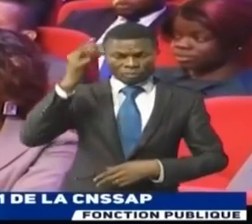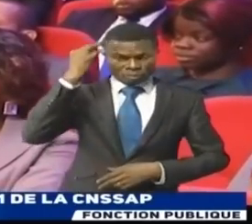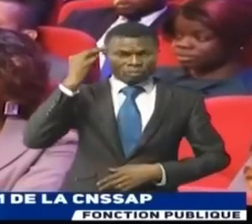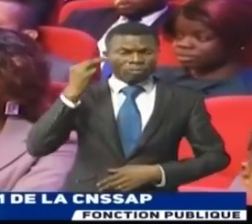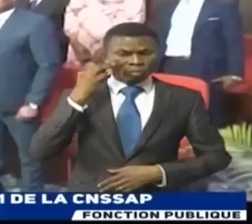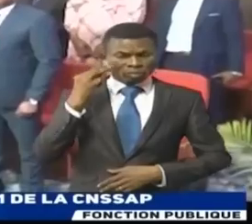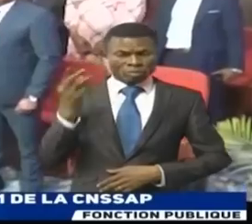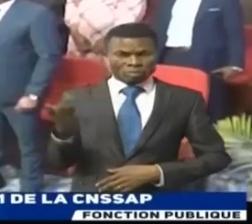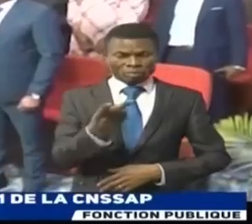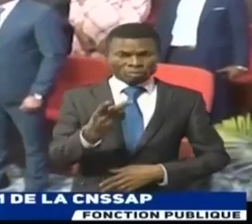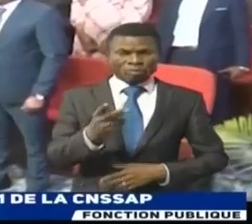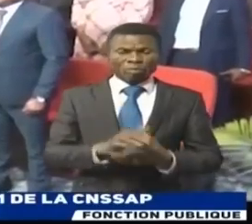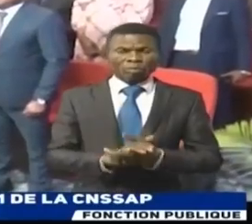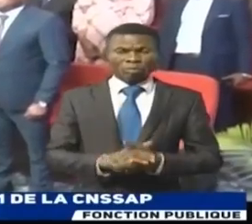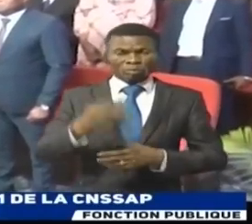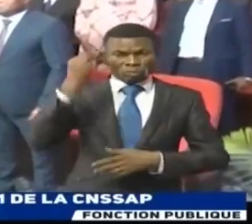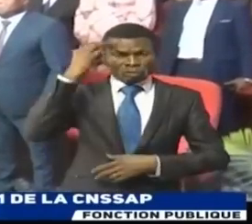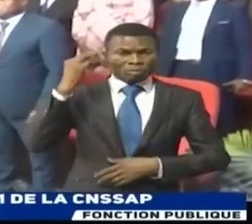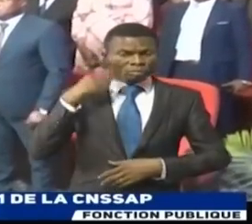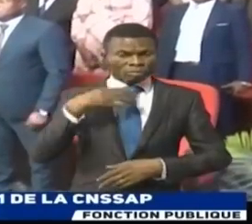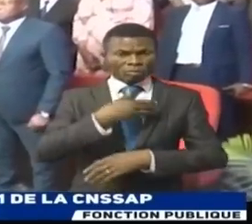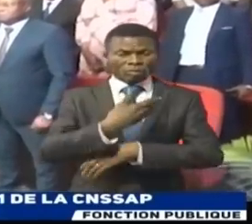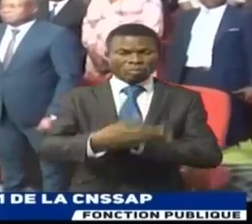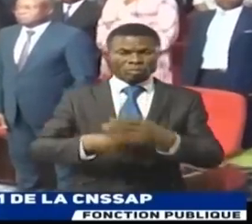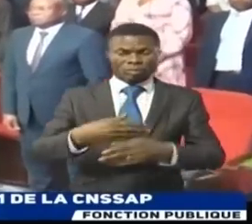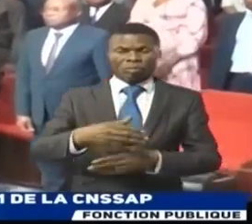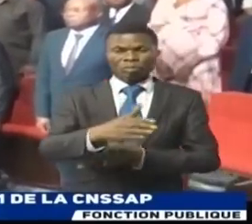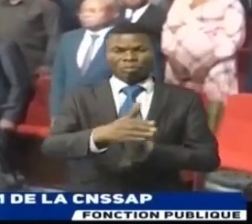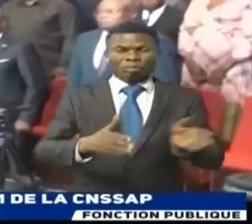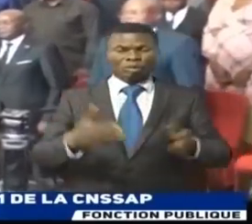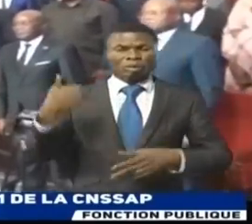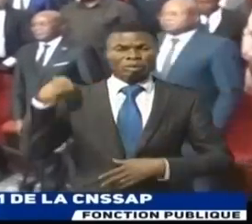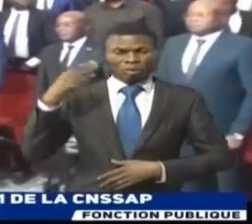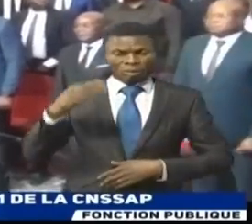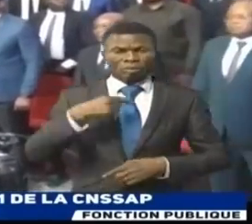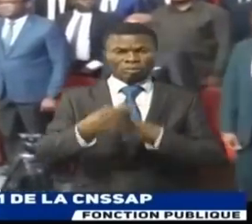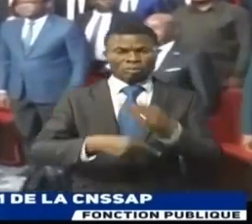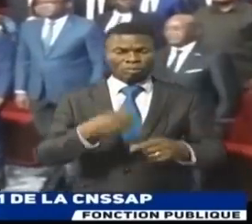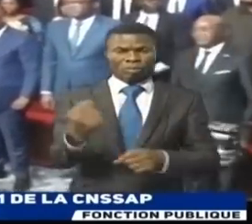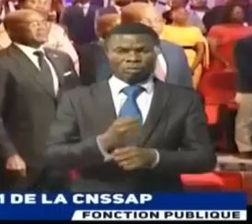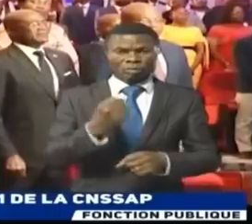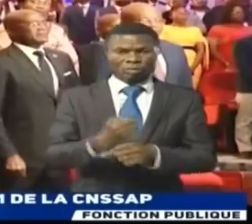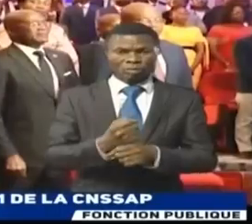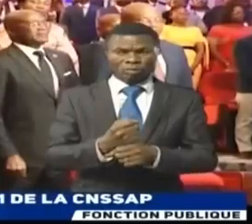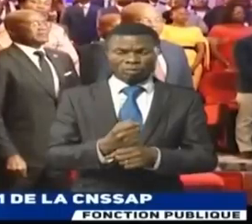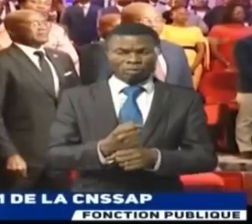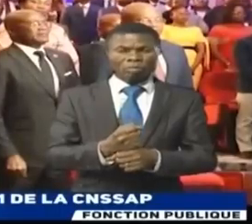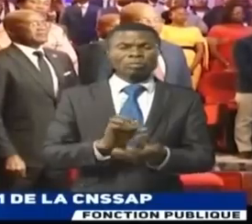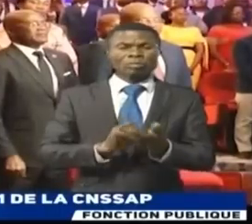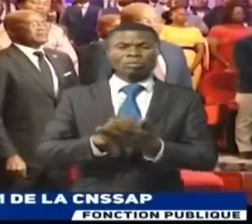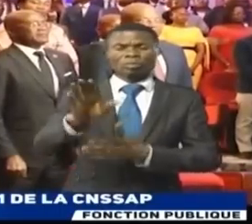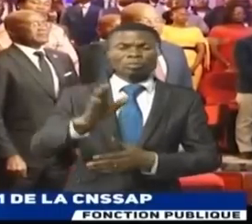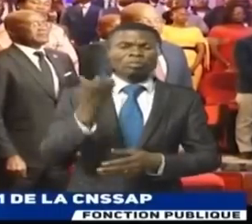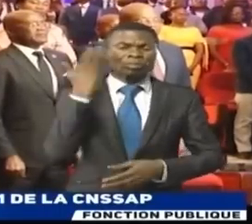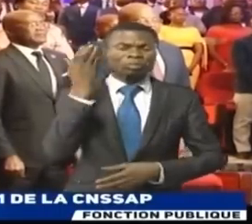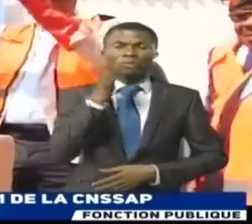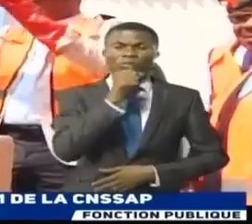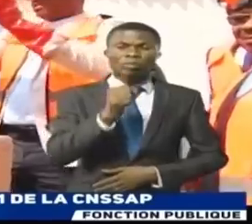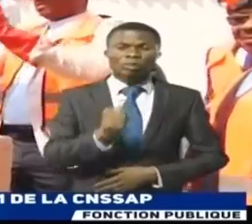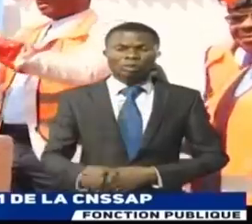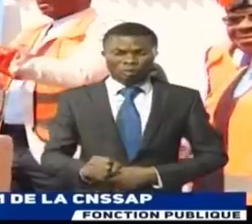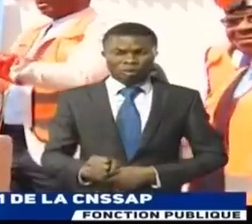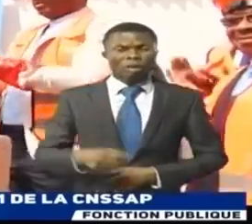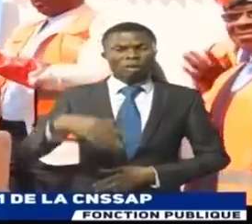ministre, le patron de l'administration publique, Jean-Pierre Liaou, a relancé le processus de la mise à la retraite et veille sur la bonne gestion